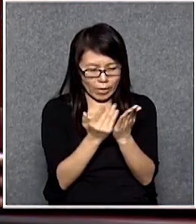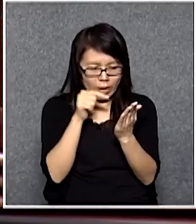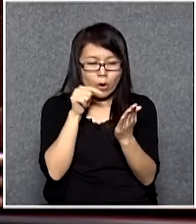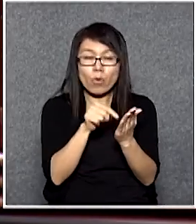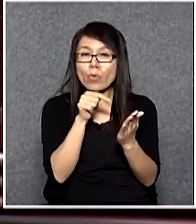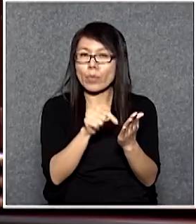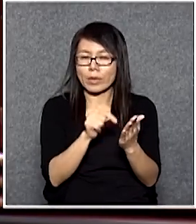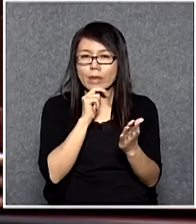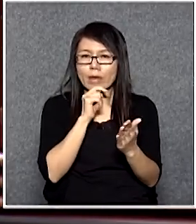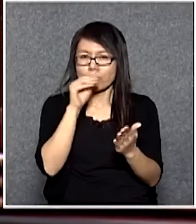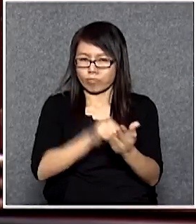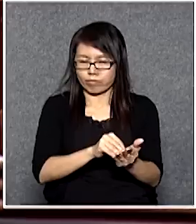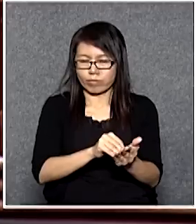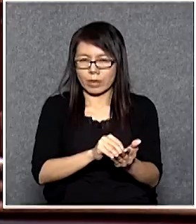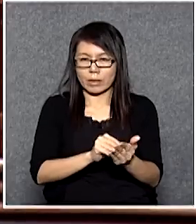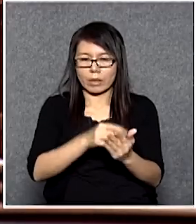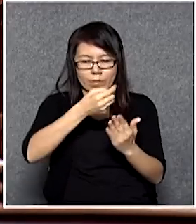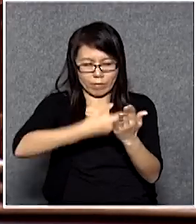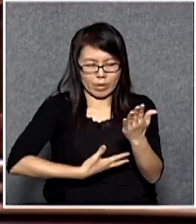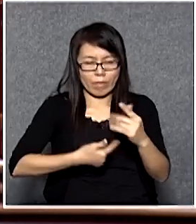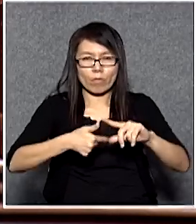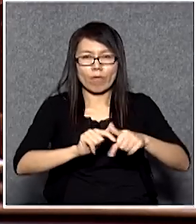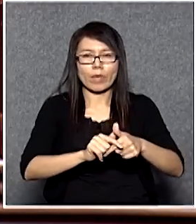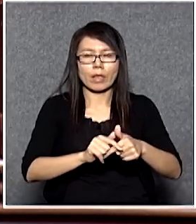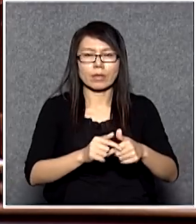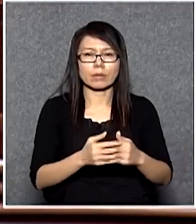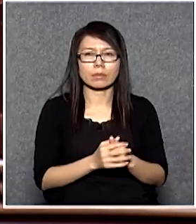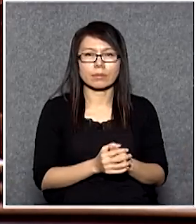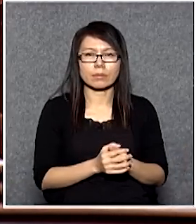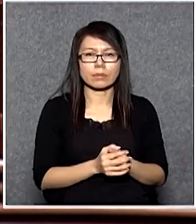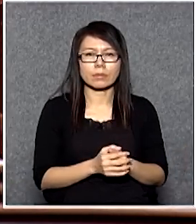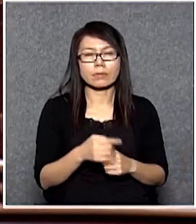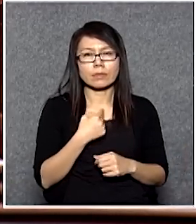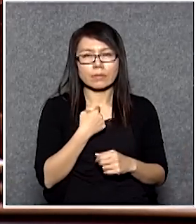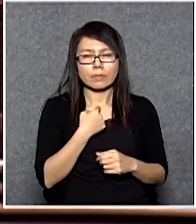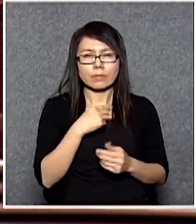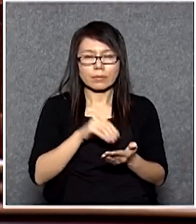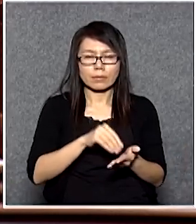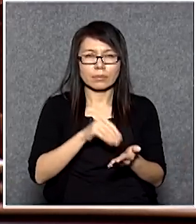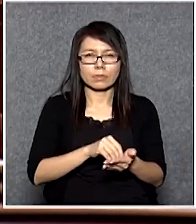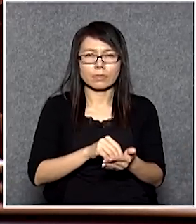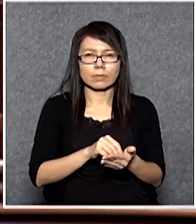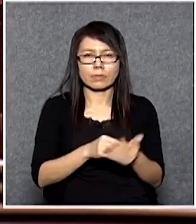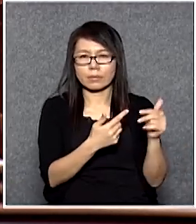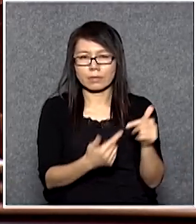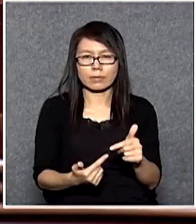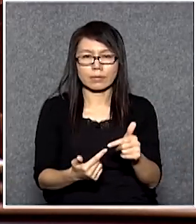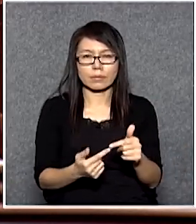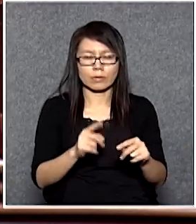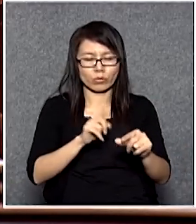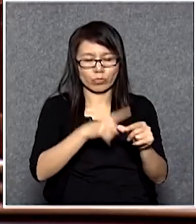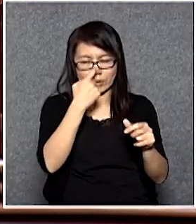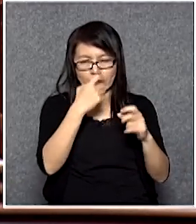落实的制度，是用来落实贯彻中英联合声